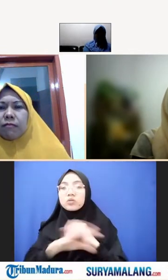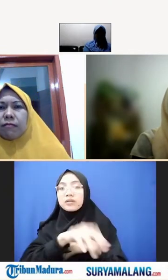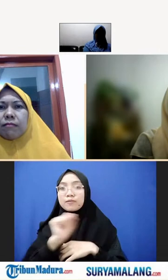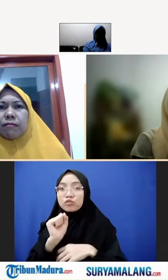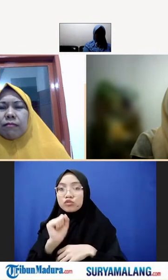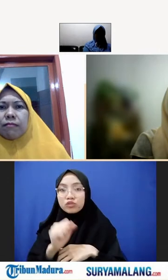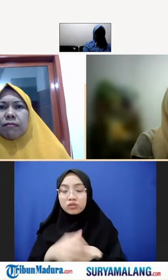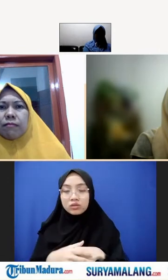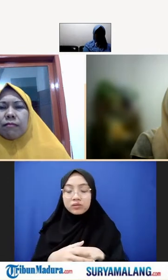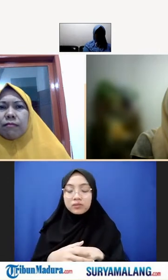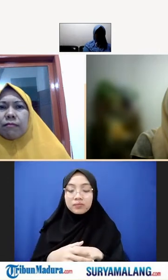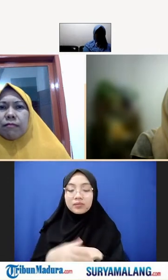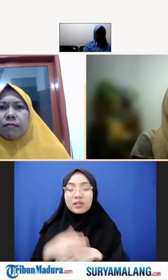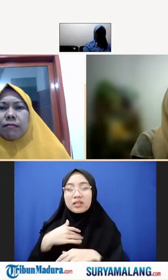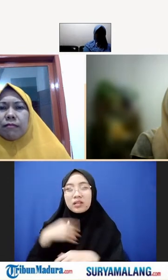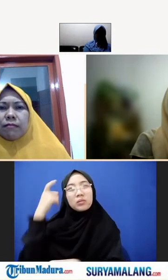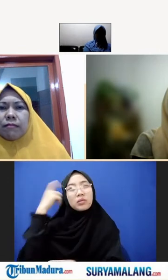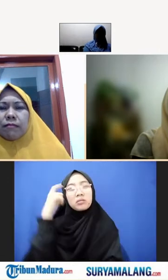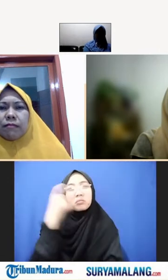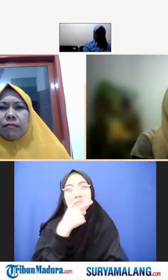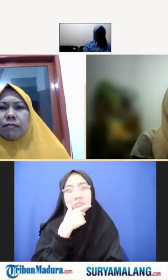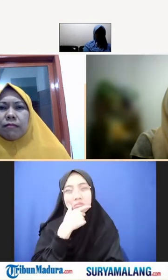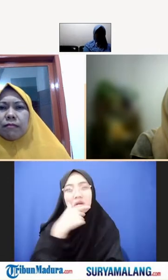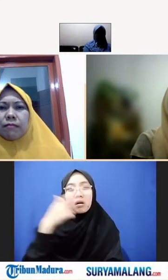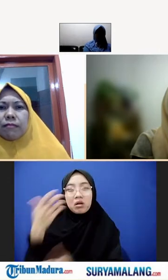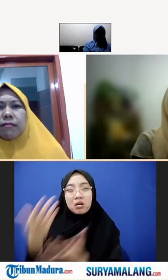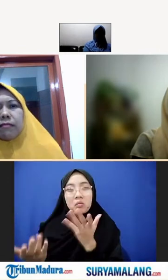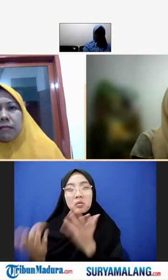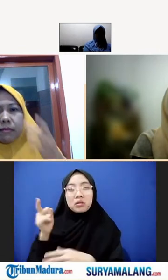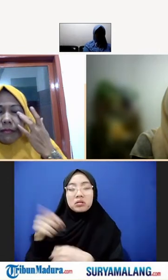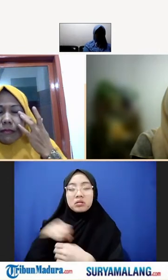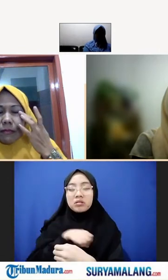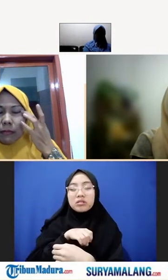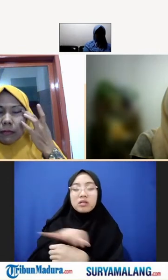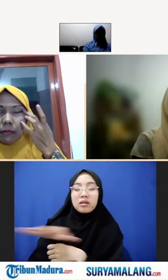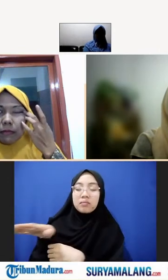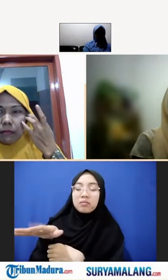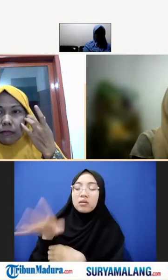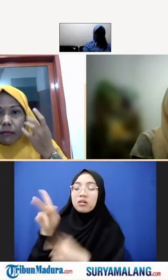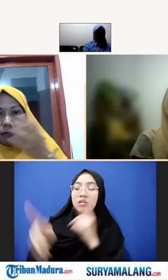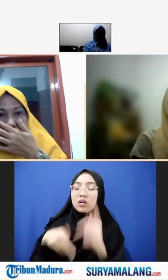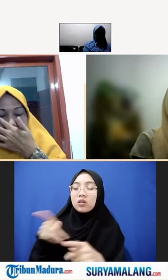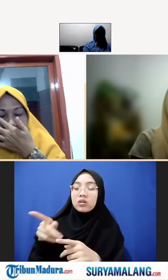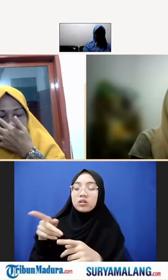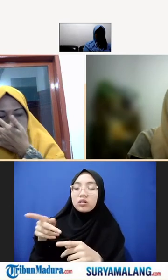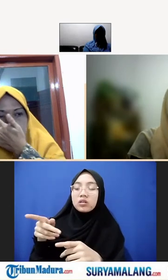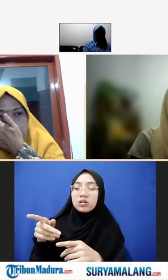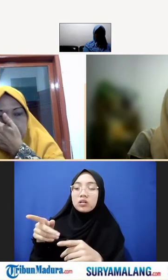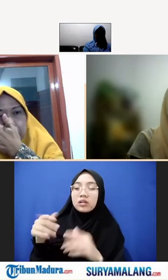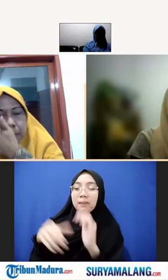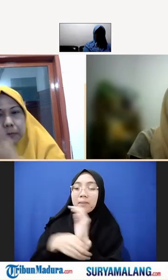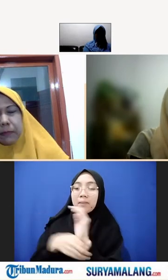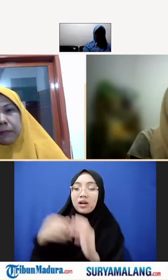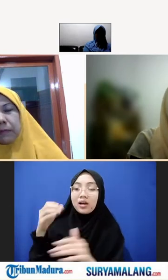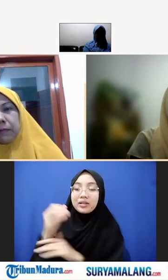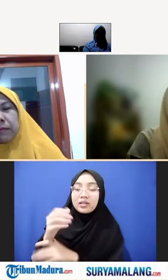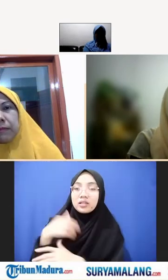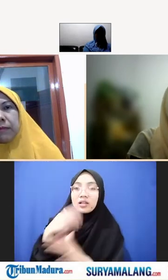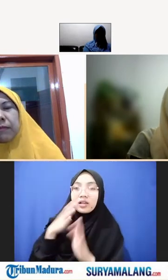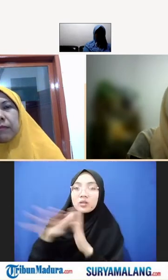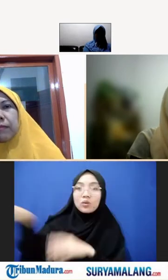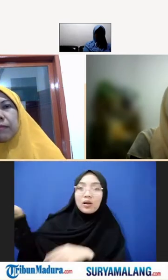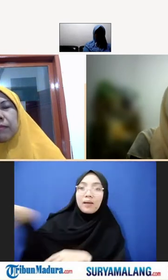Ya, sekarang saya berpikir mungkin ini salah satu dampak dari kalau dia memang sesuatu yang berbahaya, saya langsung ambil gitu, Bu.